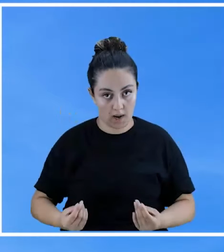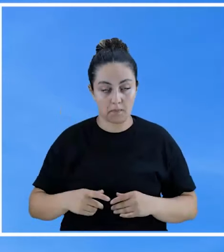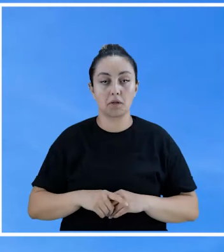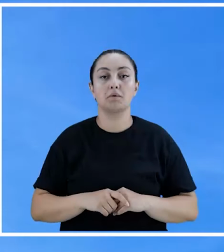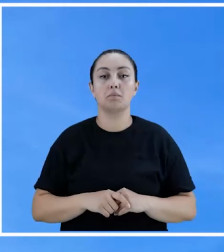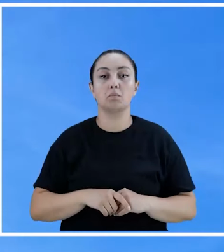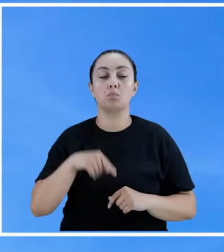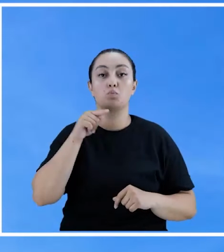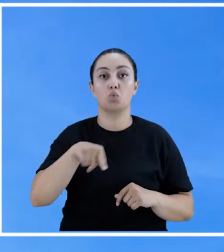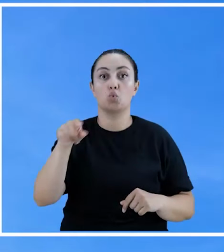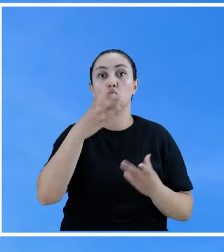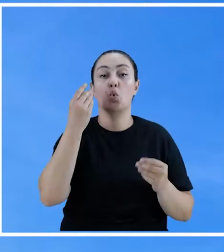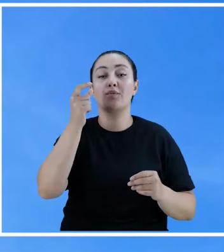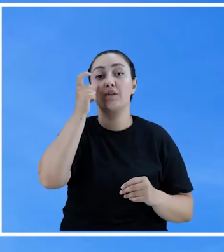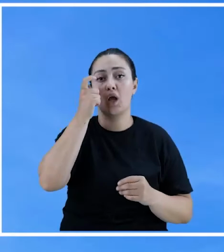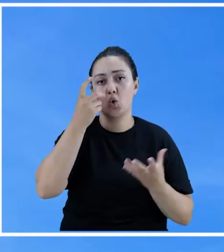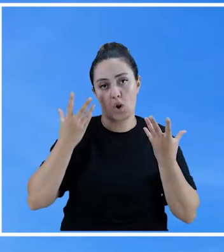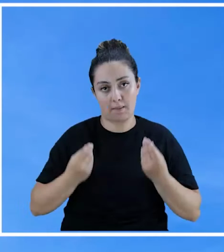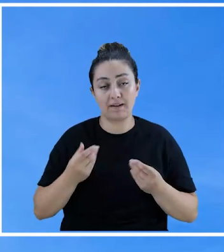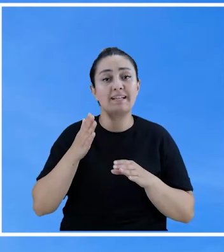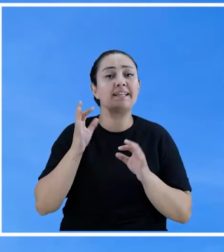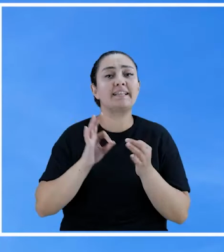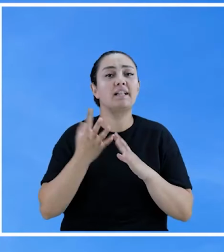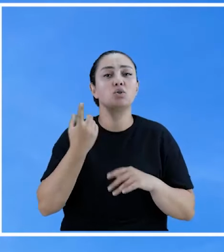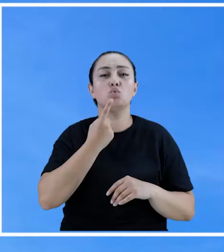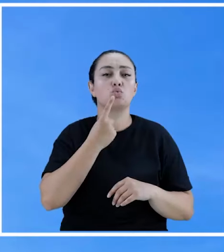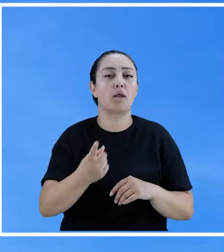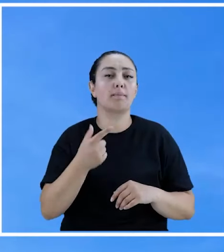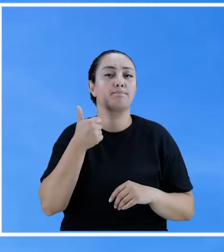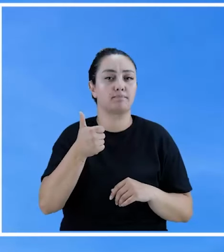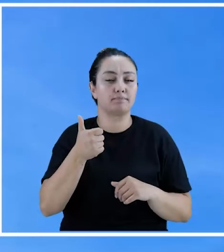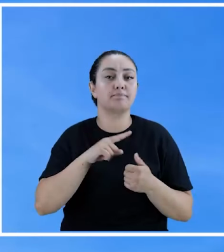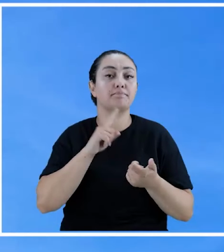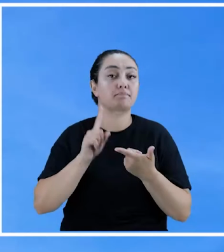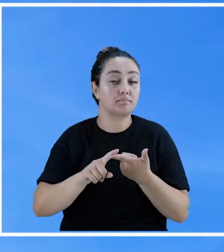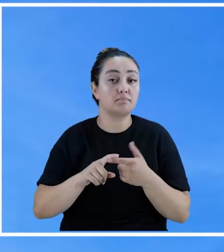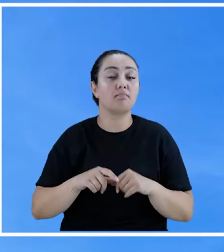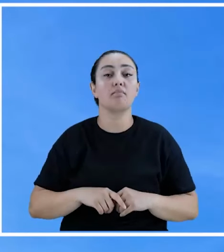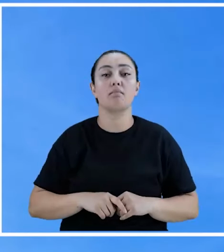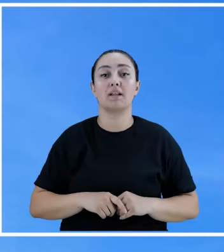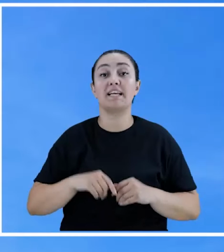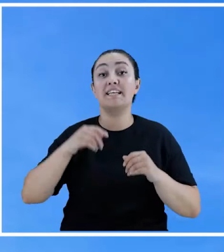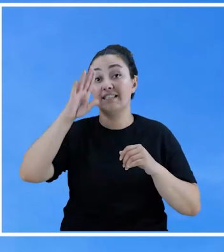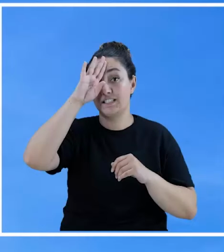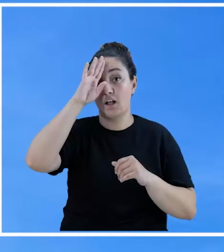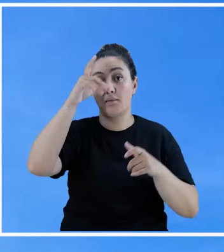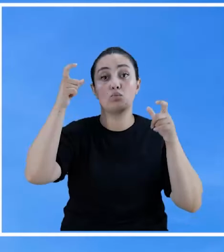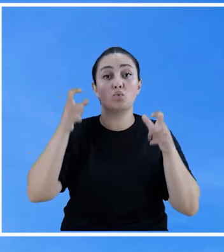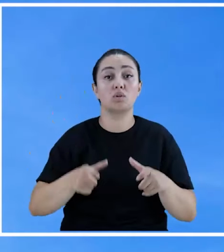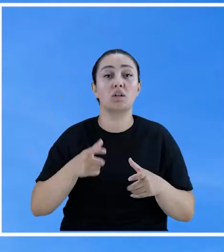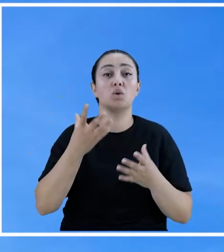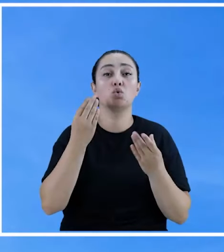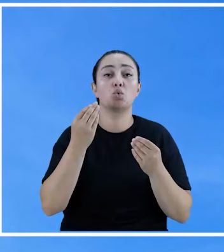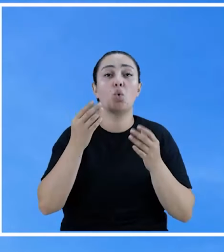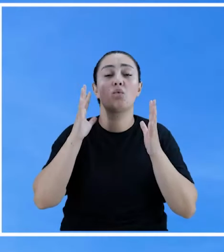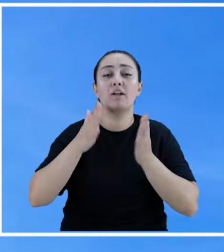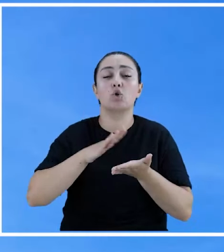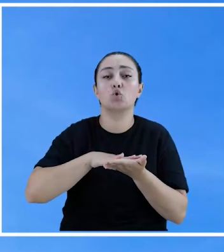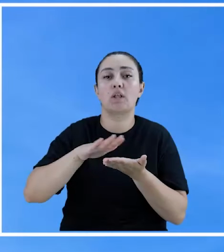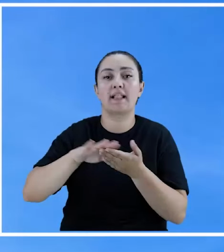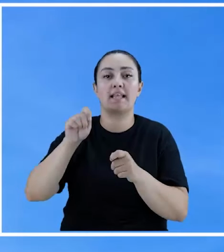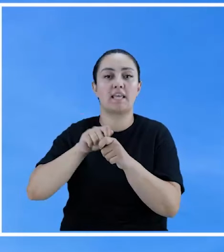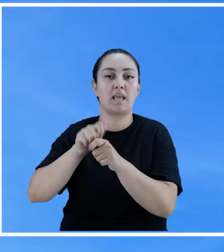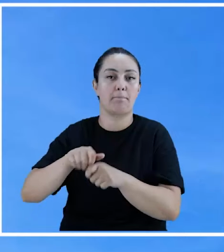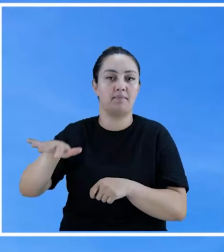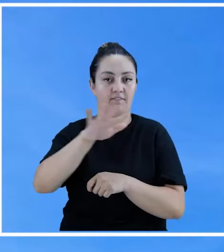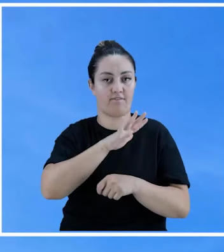Bizler basit bir şekilde bunlara dikkat edebiliriz. Ya da şunu söyleyebilirim. Mesela bizde İstanbul'da sıkça görebilirsiniz. Bitişik nizamlı